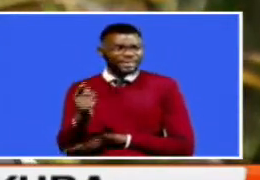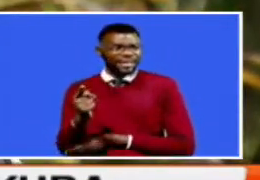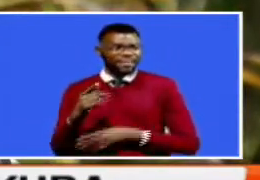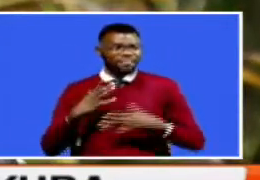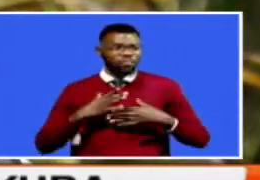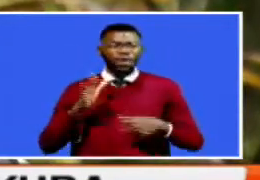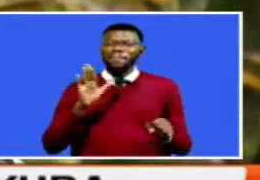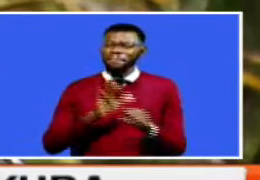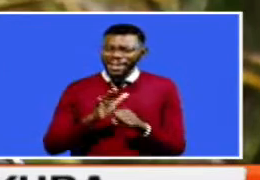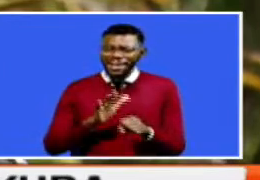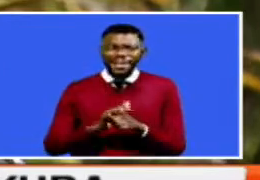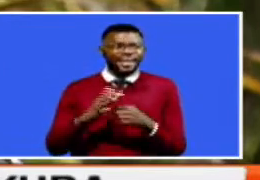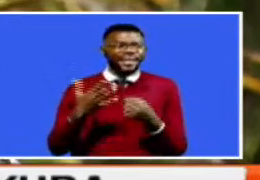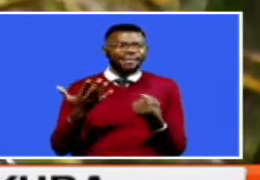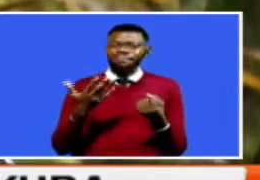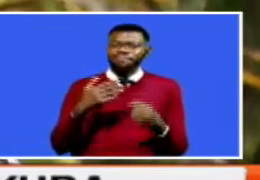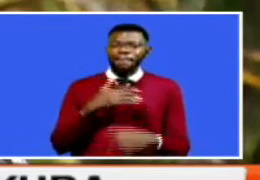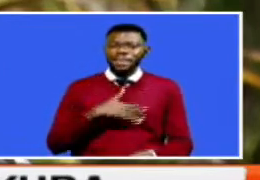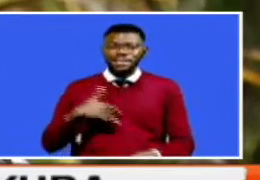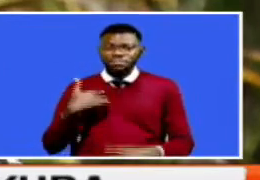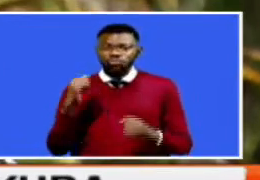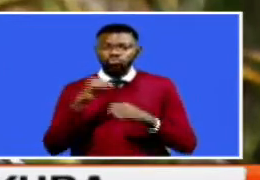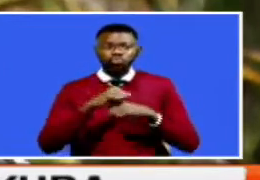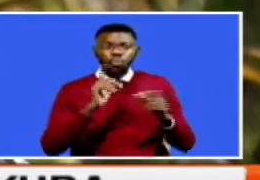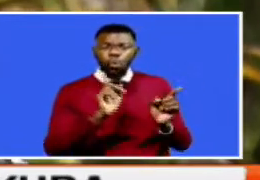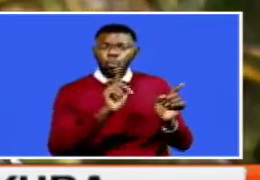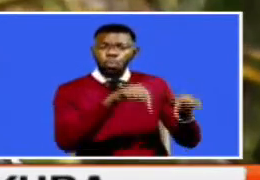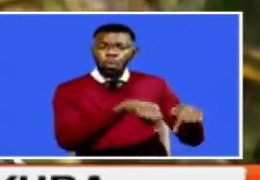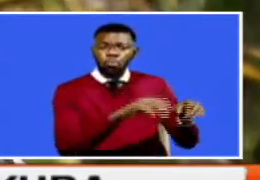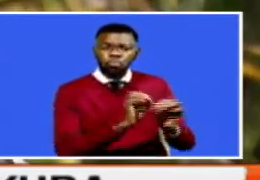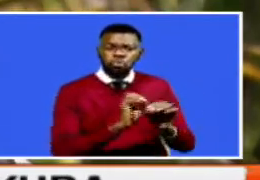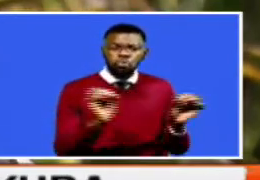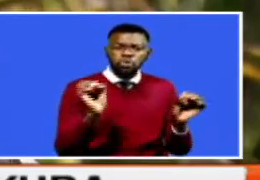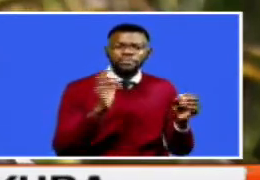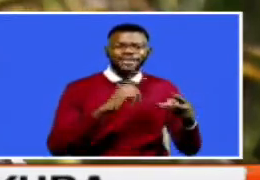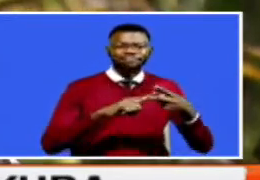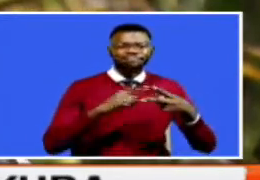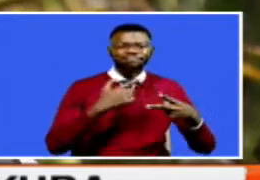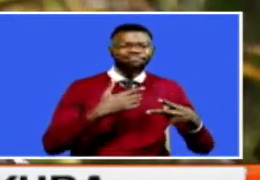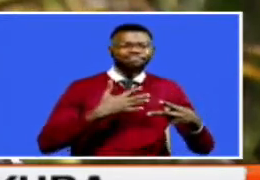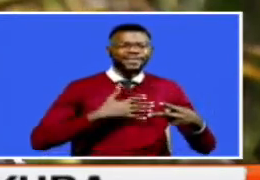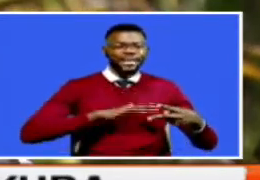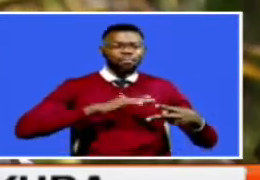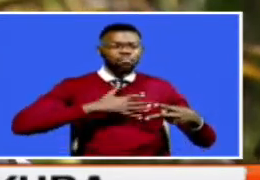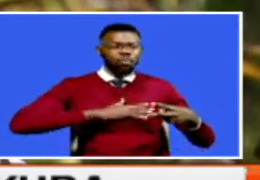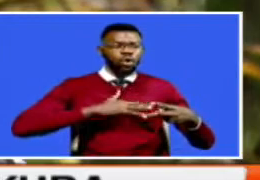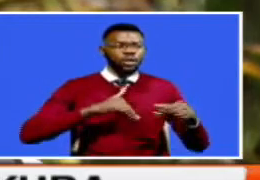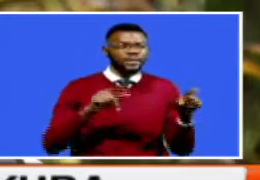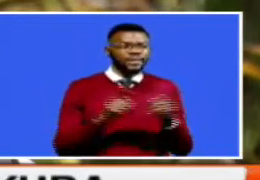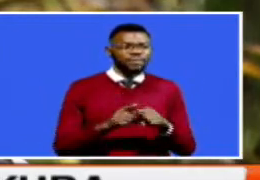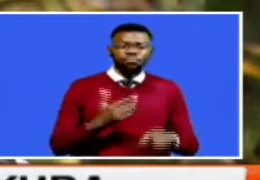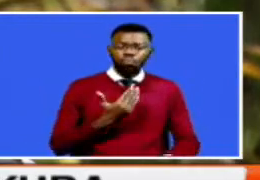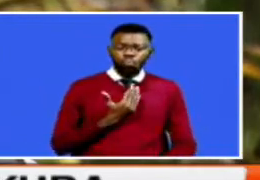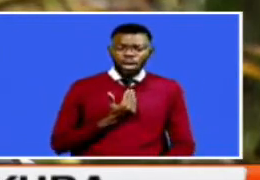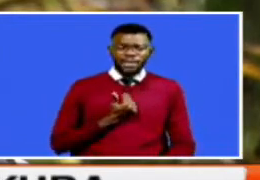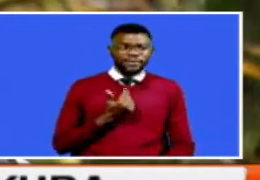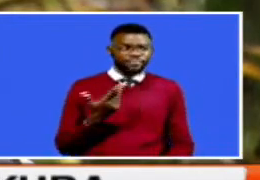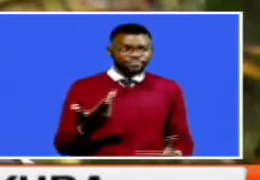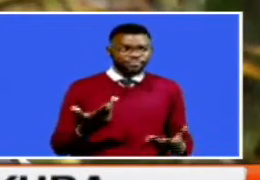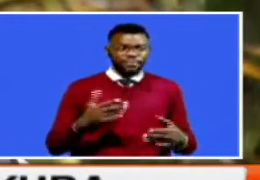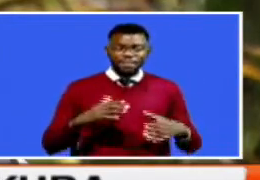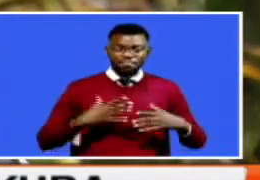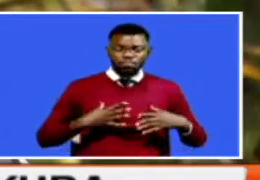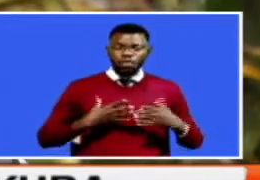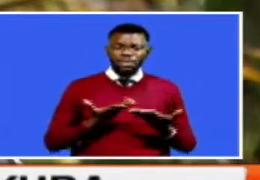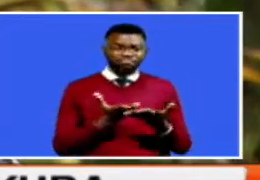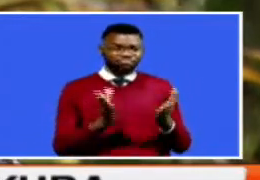wa watu kutoka Marsabit hawajaweza kwenda shule, na vile vile katika Samburu County, na ili Marsabit iweze kujimudu, ili watu wa